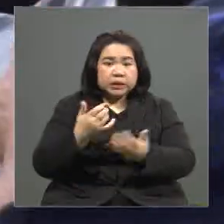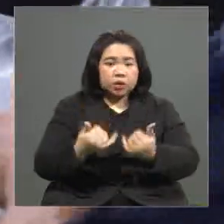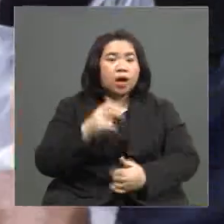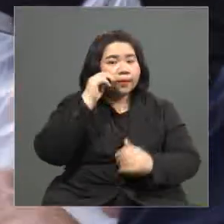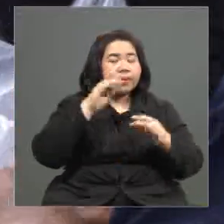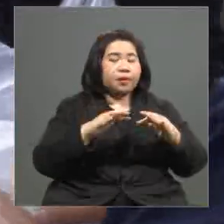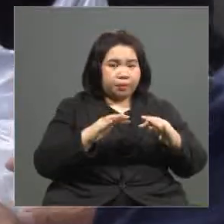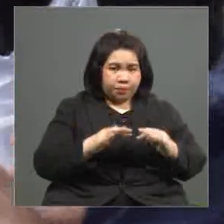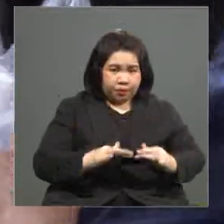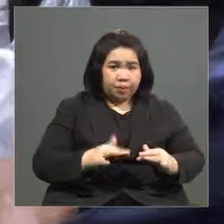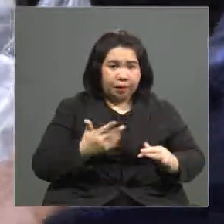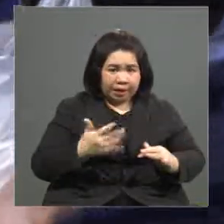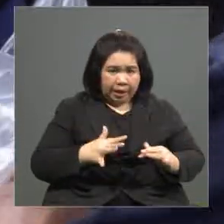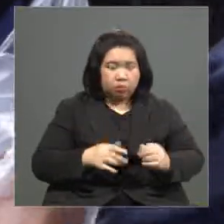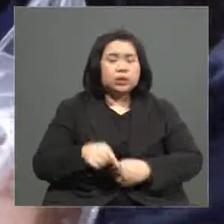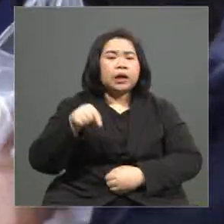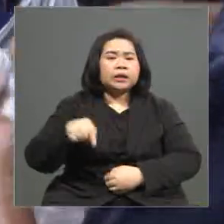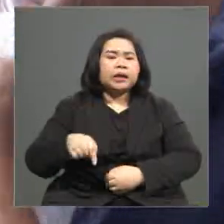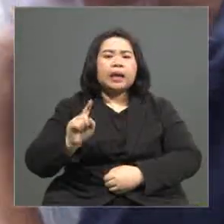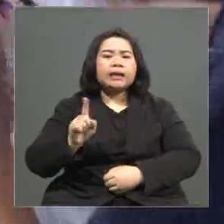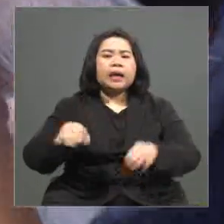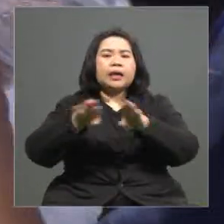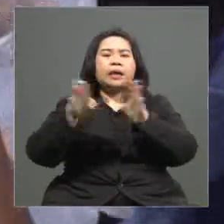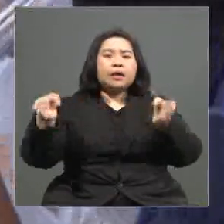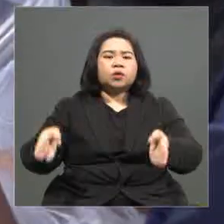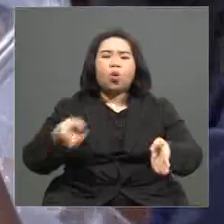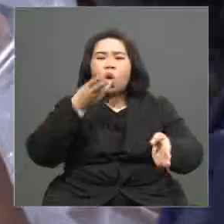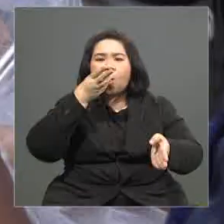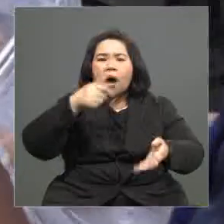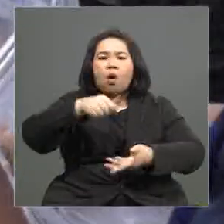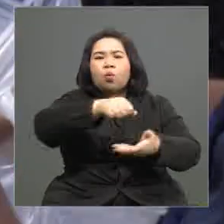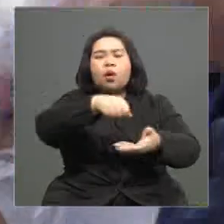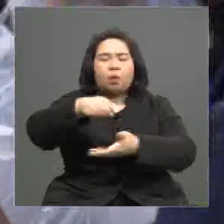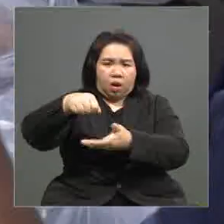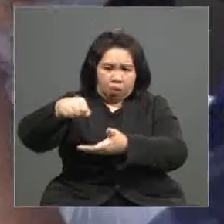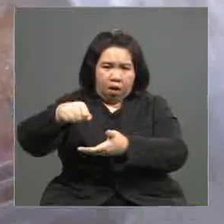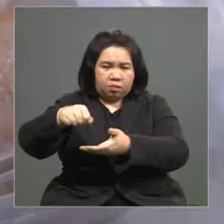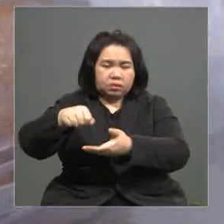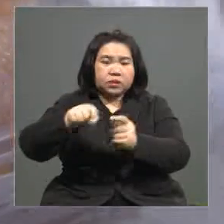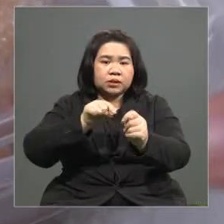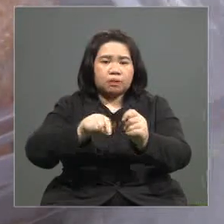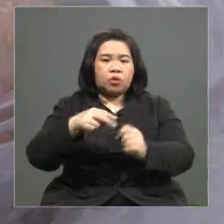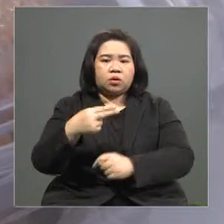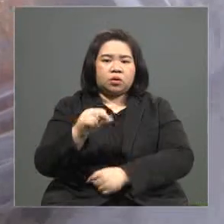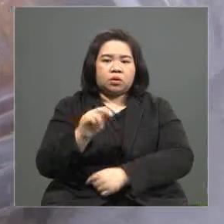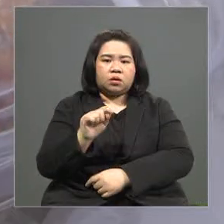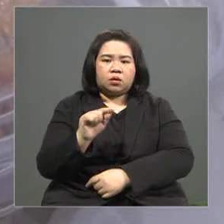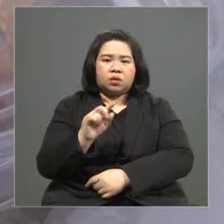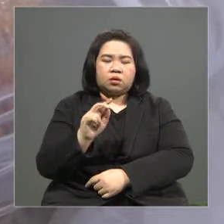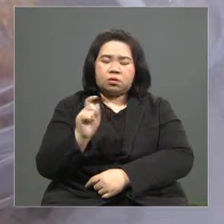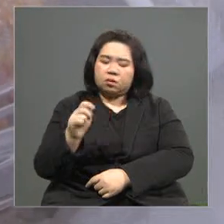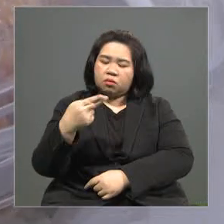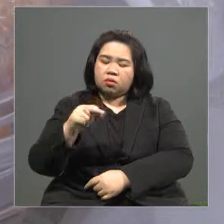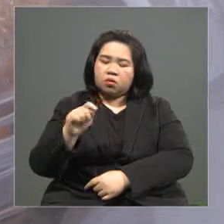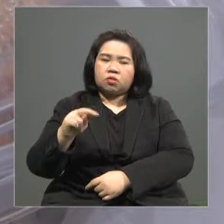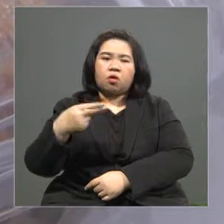งที่ตลาดเชียงใหม่89พลาซ่าตำบลหนองหอยอำเภอเมืองเชียงใหม่โดยได้รับการสนับสนุนวัตถุดิบจ